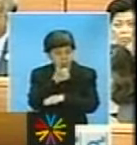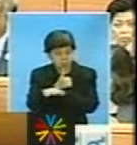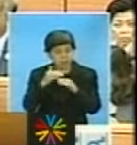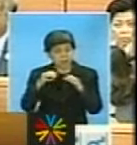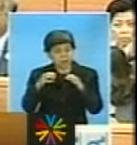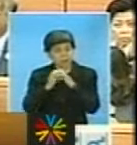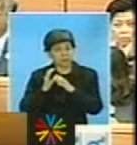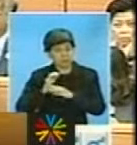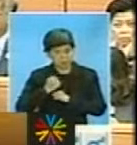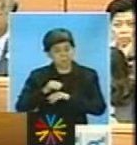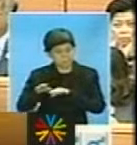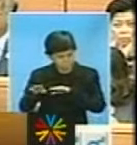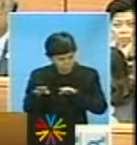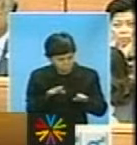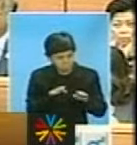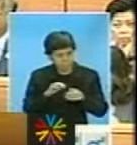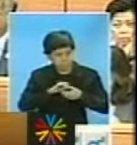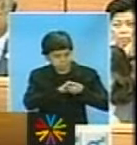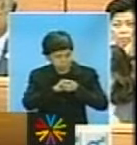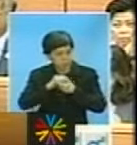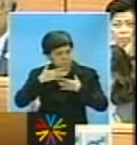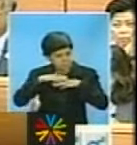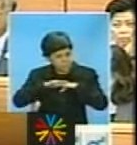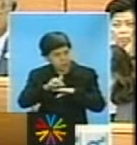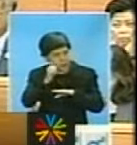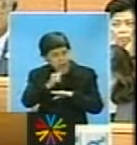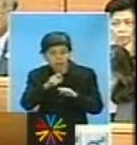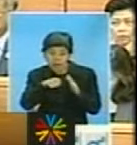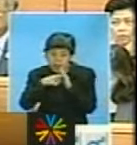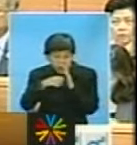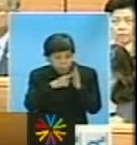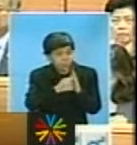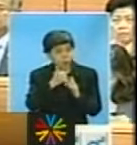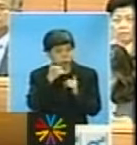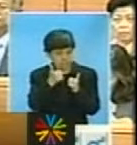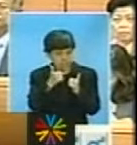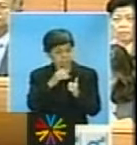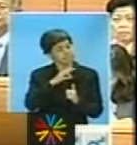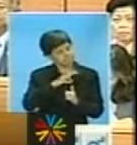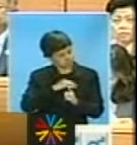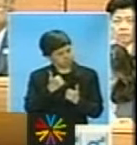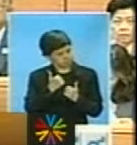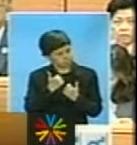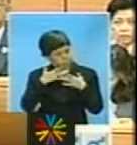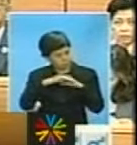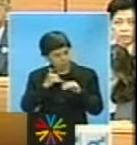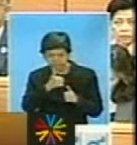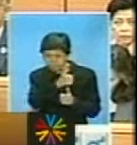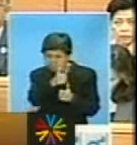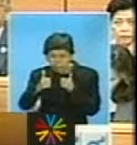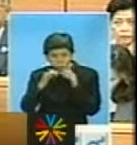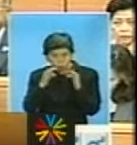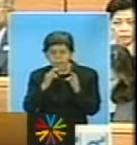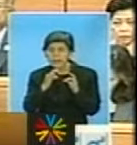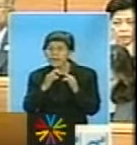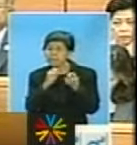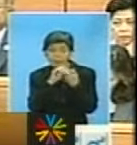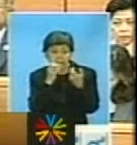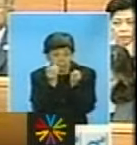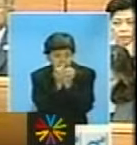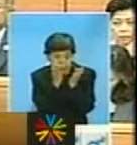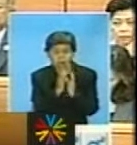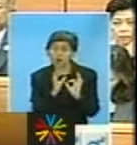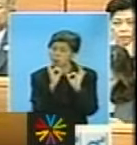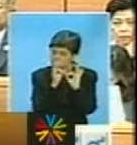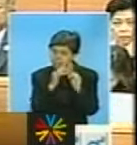พรรคประชาธิปัตย์พร้อมที่จะปรองดองถ้ามีเหตุมีผลและคุ้มค่ากับการปรองดอง